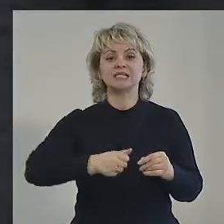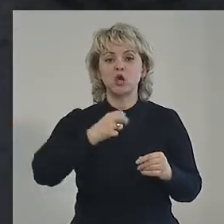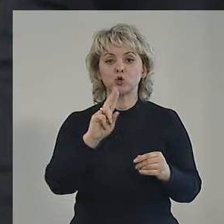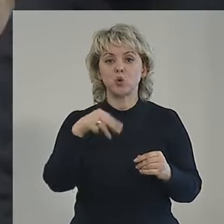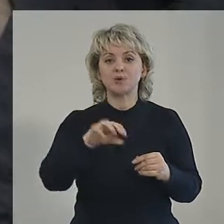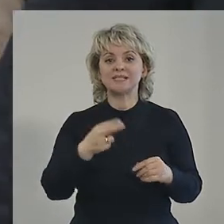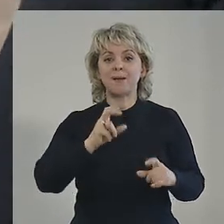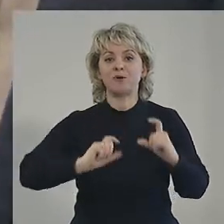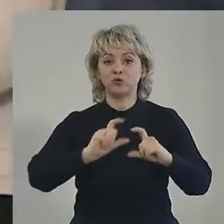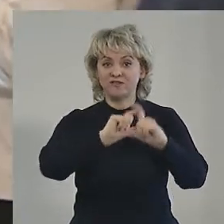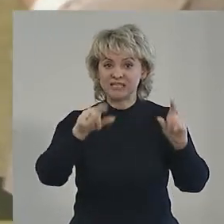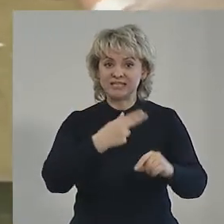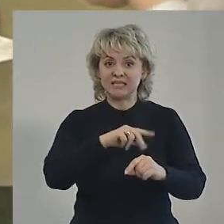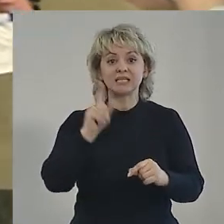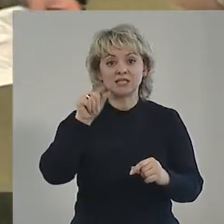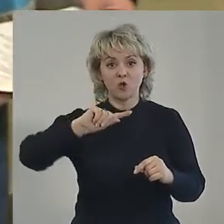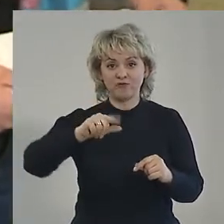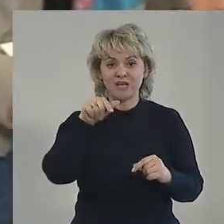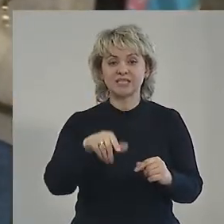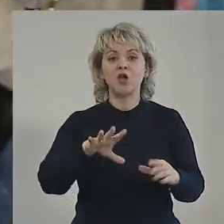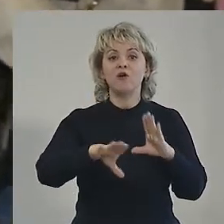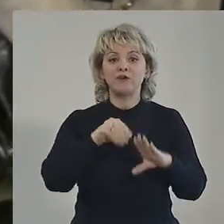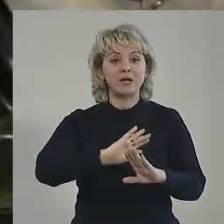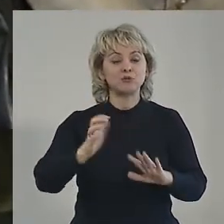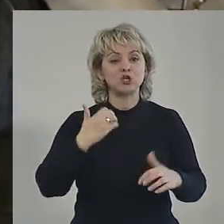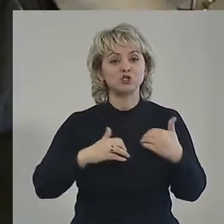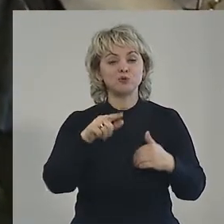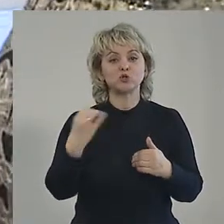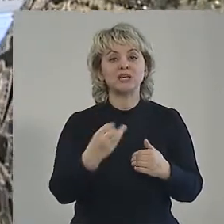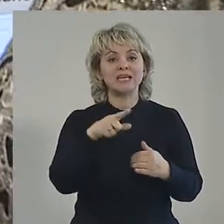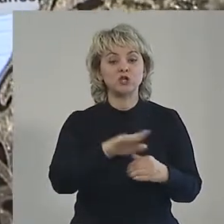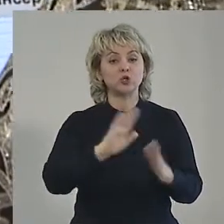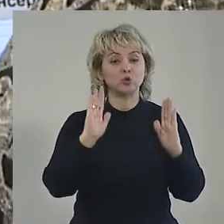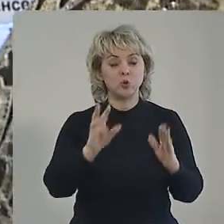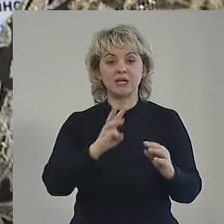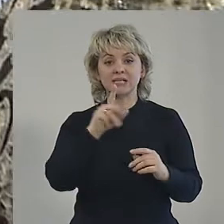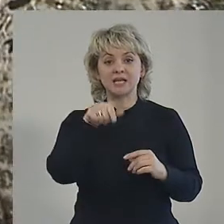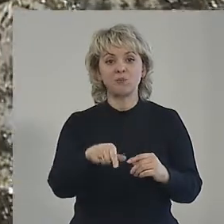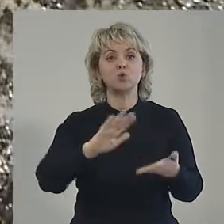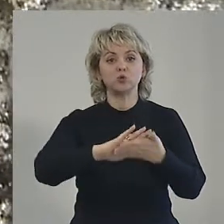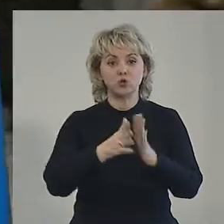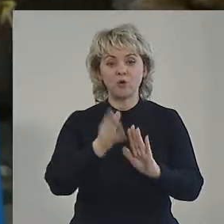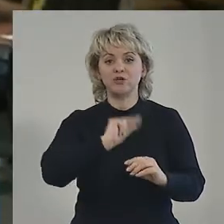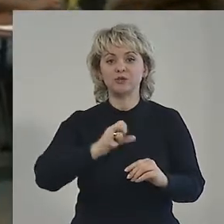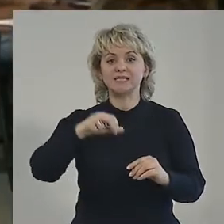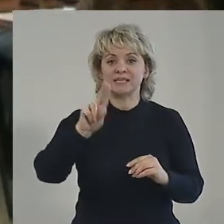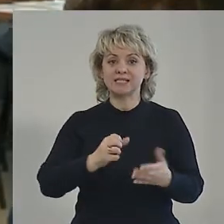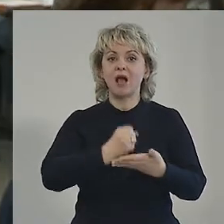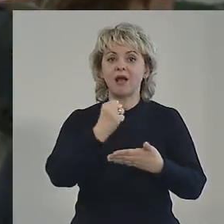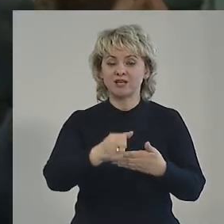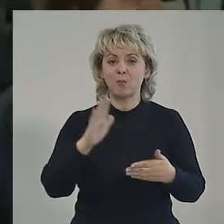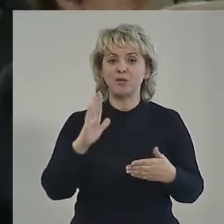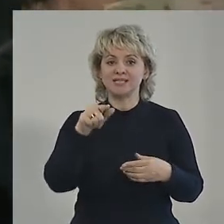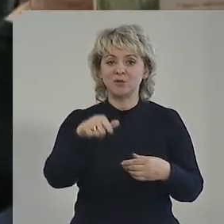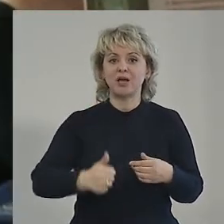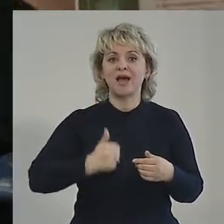Старшекурсники медуниверситета знают свою востребованность и с выбором не спешат. Интересует не только зарплата, но и условия труда, социальные гарантии,